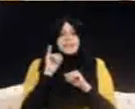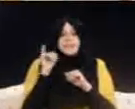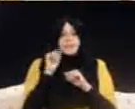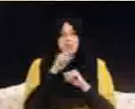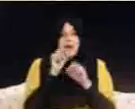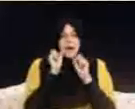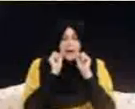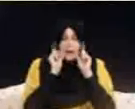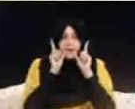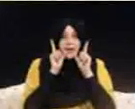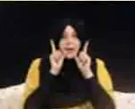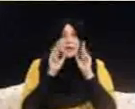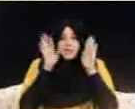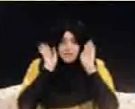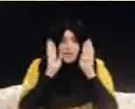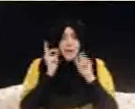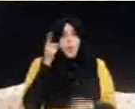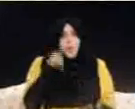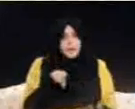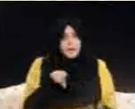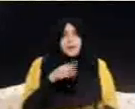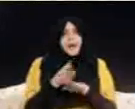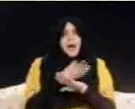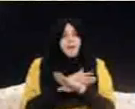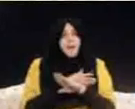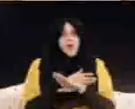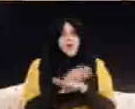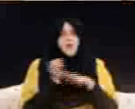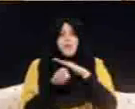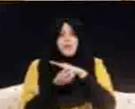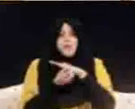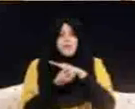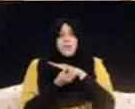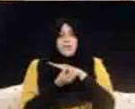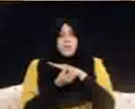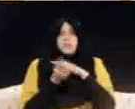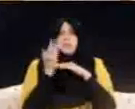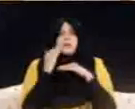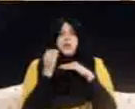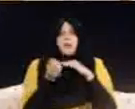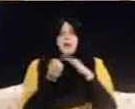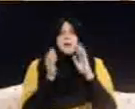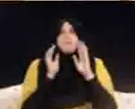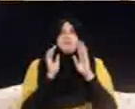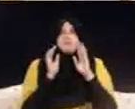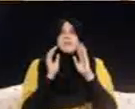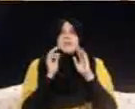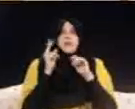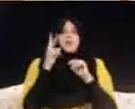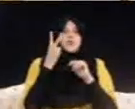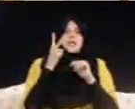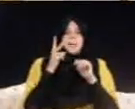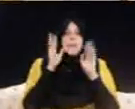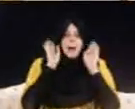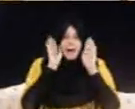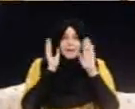مستيقظة صلي الوتر قبل ذلك. راك تقومي الليل كي قريب مثلا إذا كان الأذان الثاني على